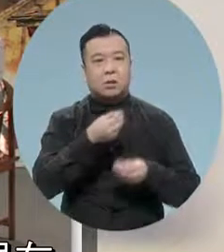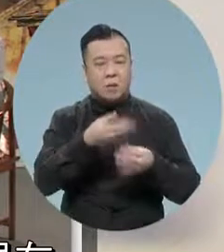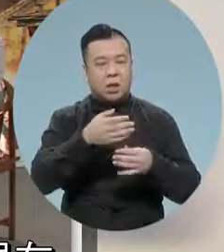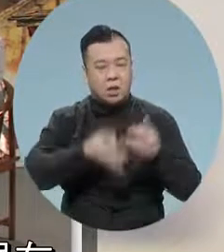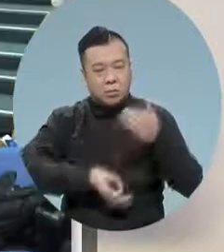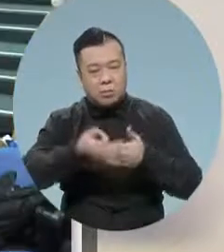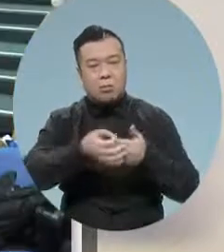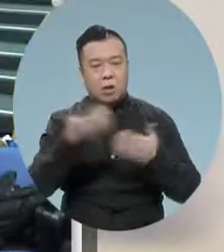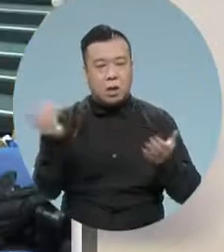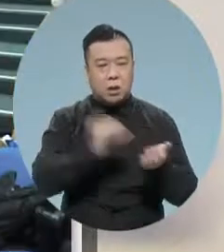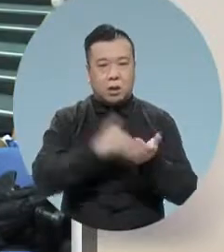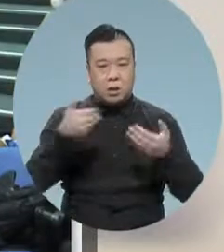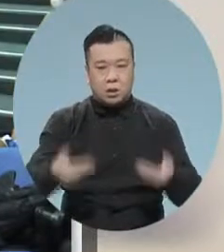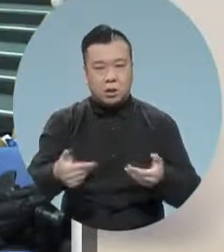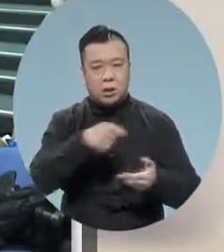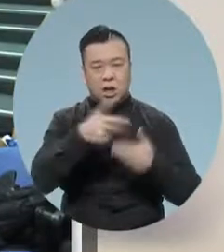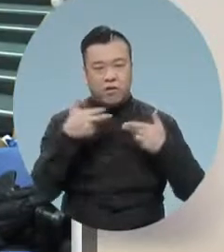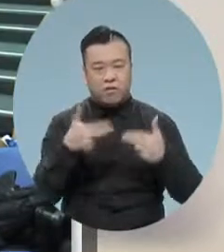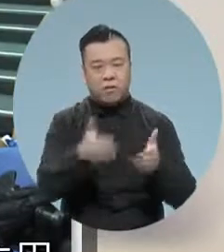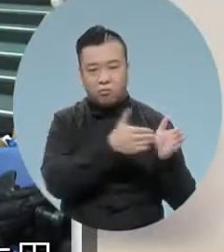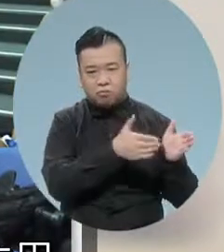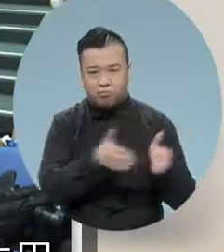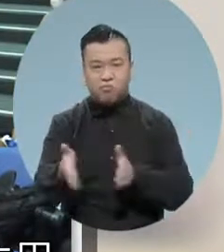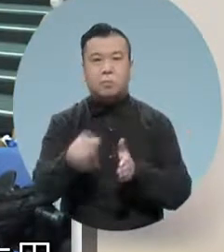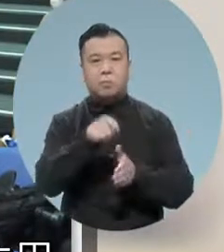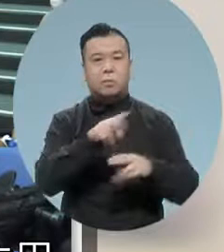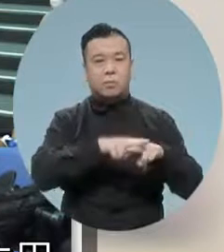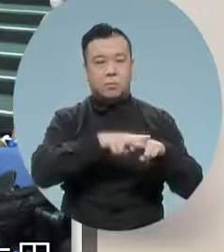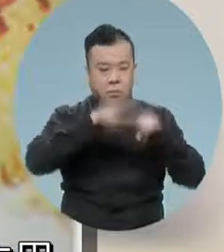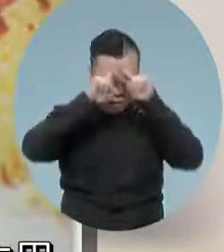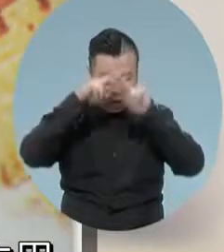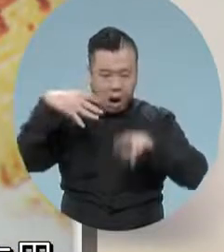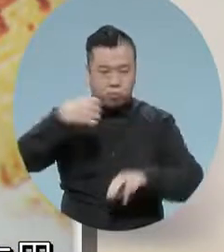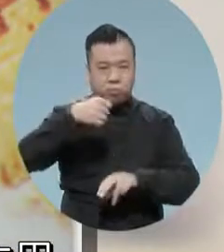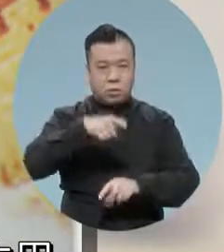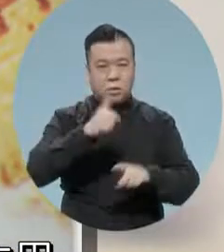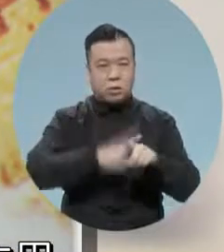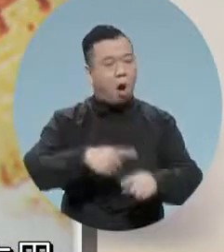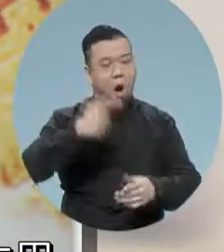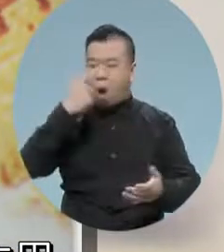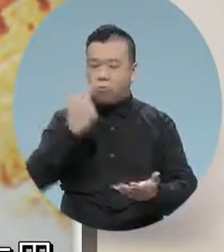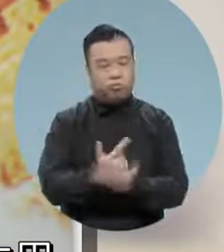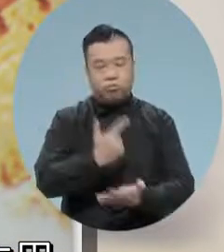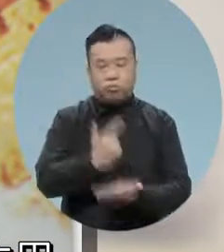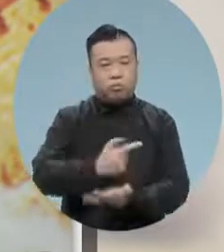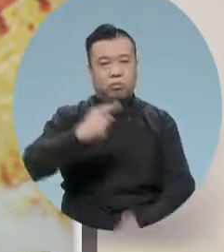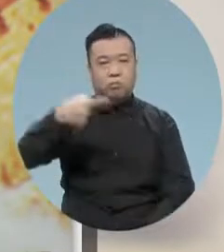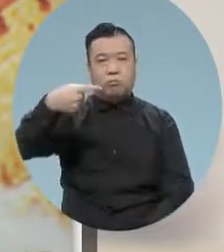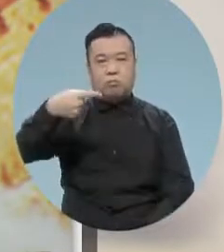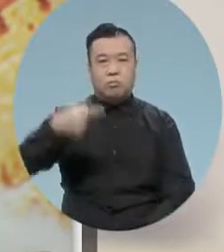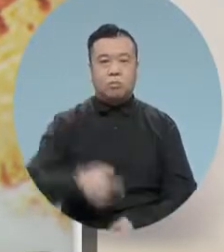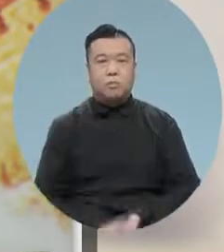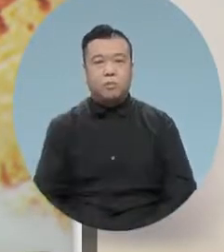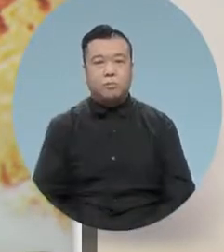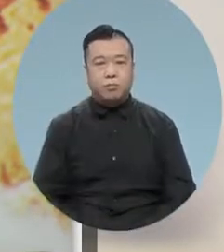直到现在。喺中国整个发展过程里边，中国共产党嘅领导啊，系起咗一个好重要嘅作用。咁因